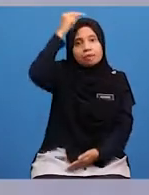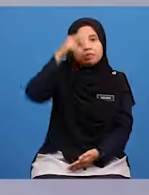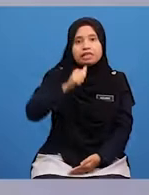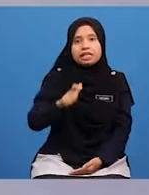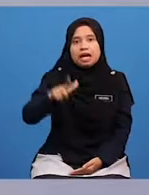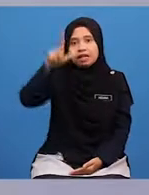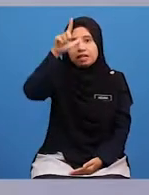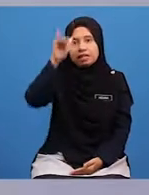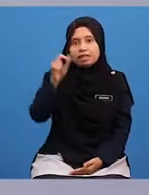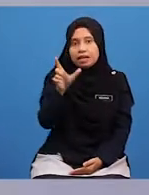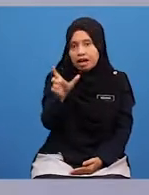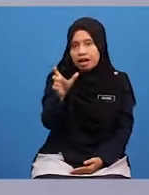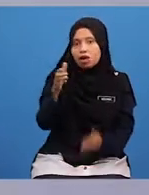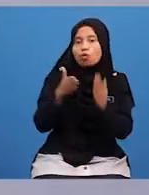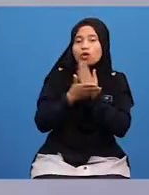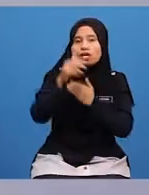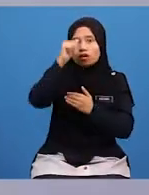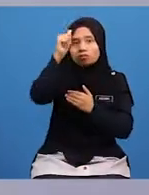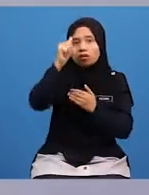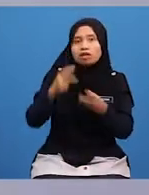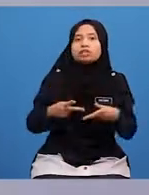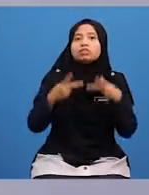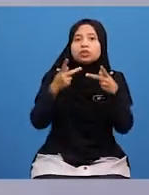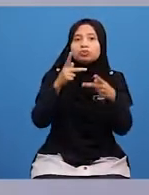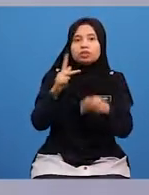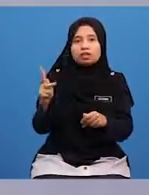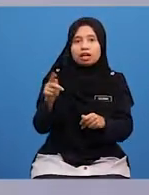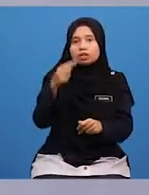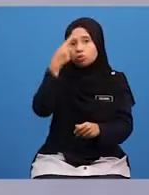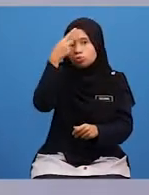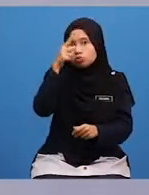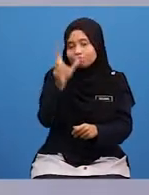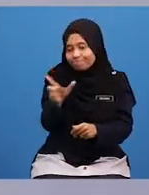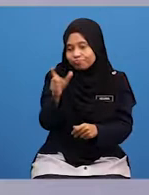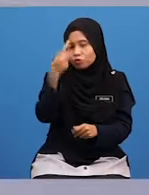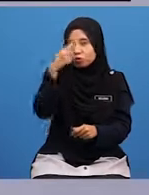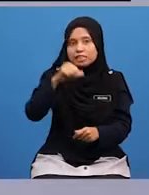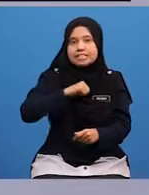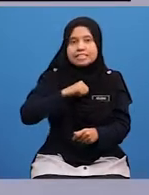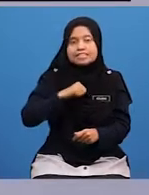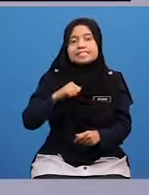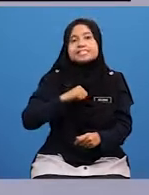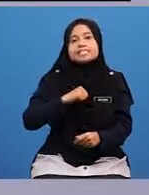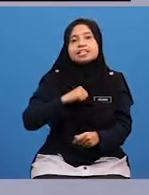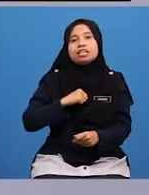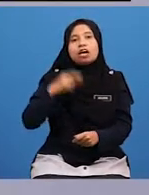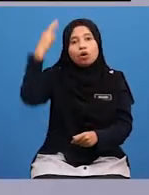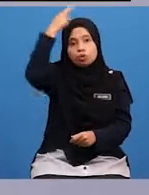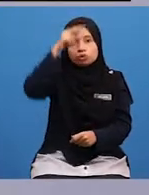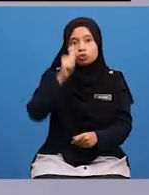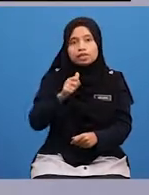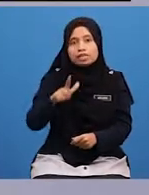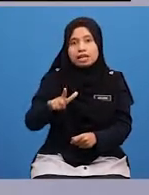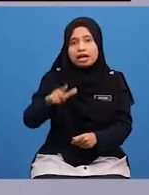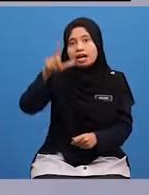yang oleh Allah dikurniakan untuk dirinya sendiri. Rasul ialah